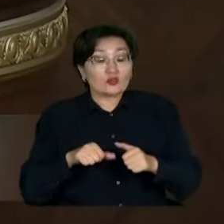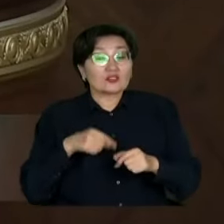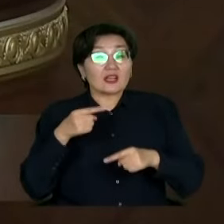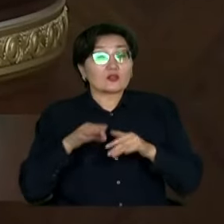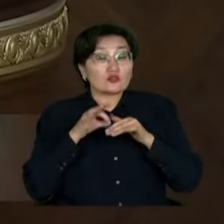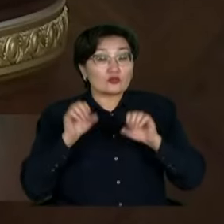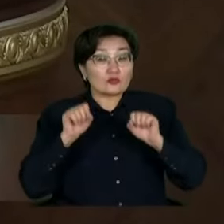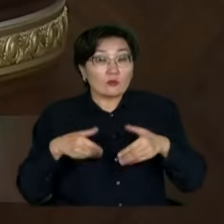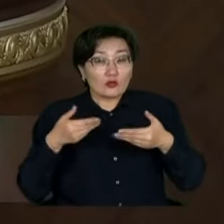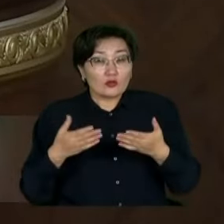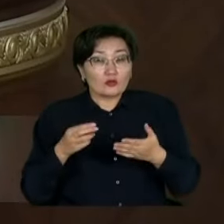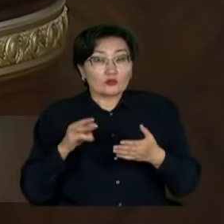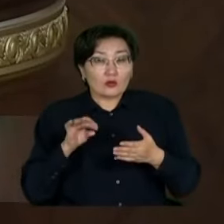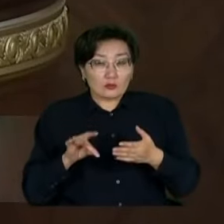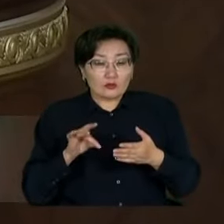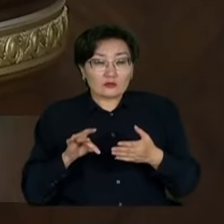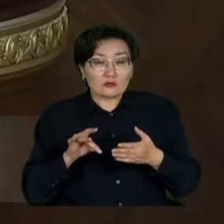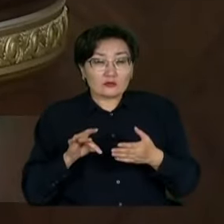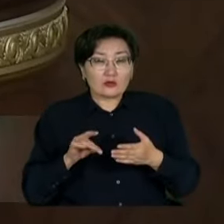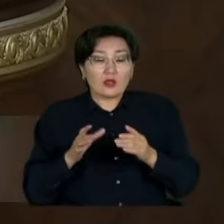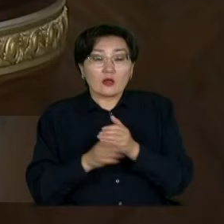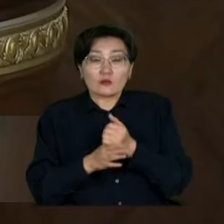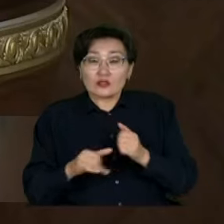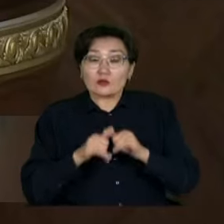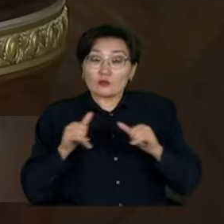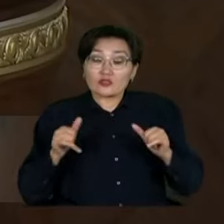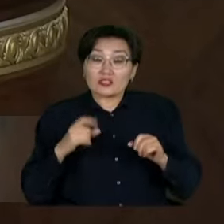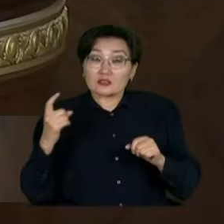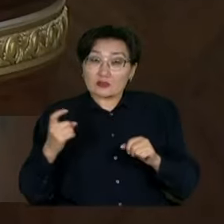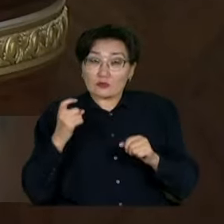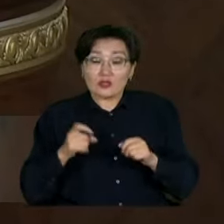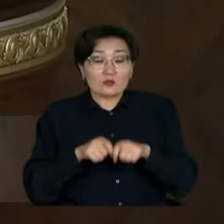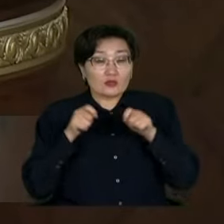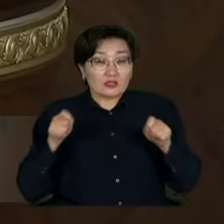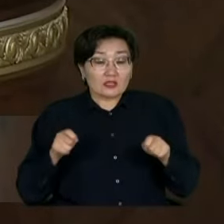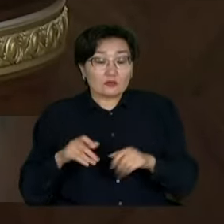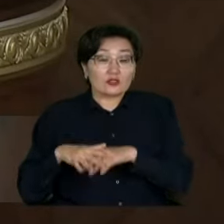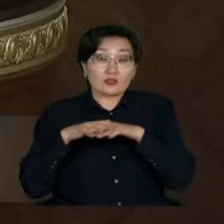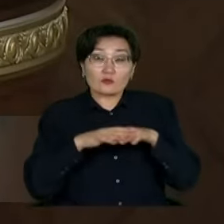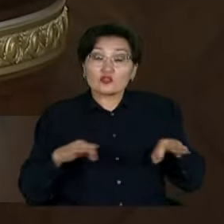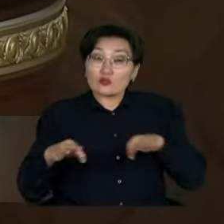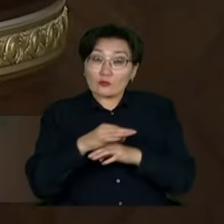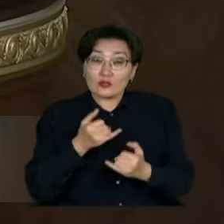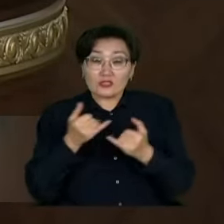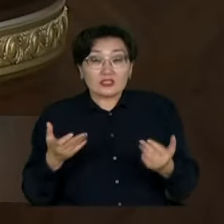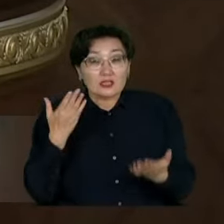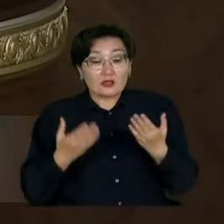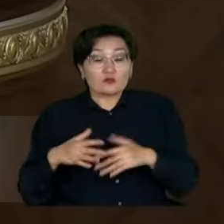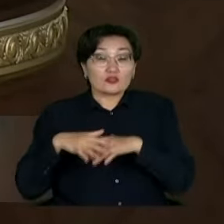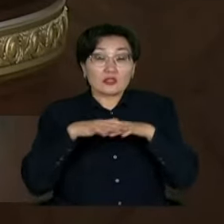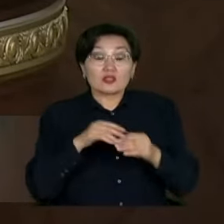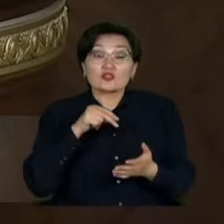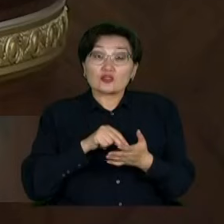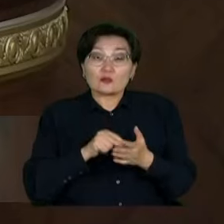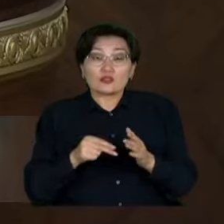ретте Тор, қоршамада балық өсіру шаруашылықтарын құру жөніндегі инвестициялық жобалар үшін, егер инвестиция